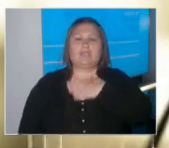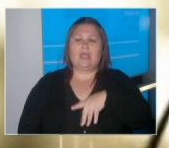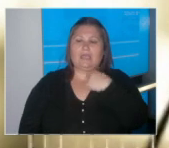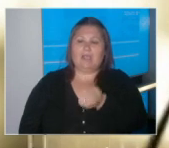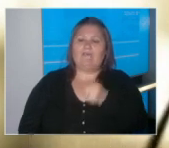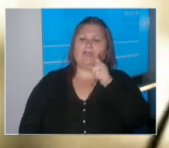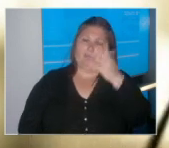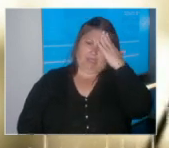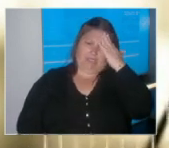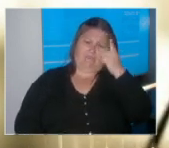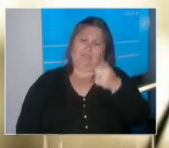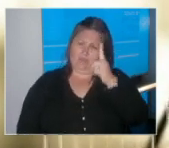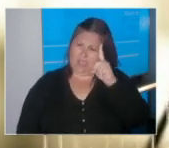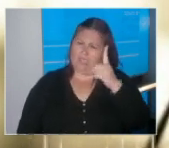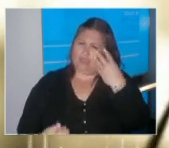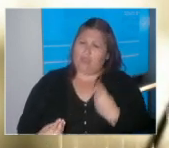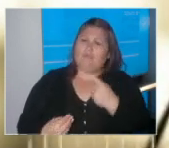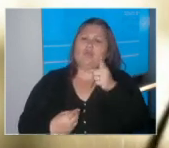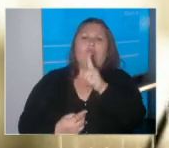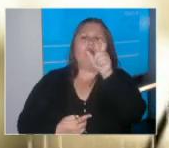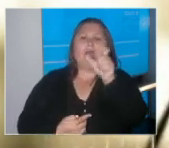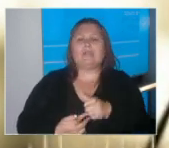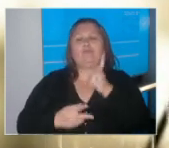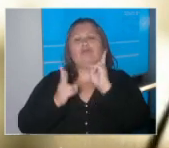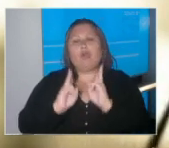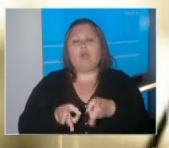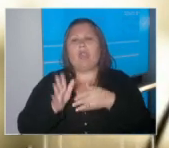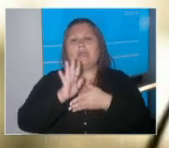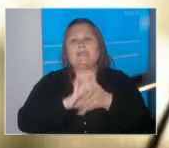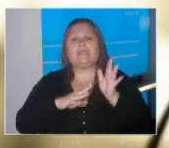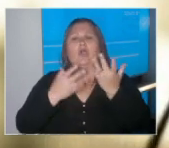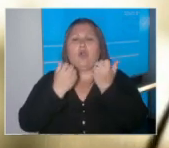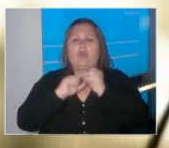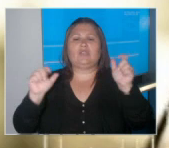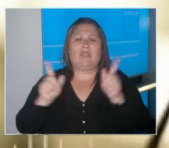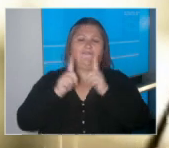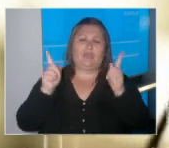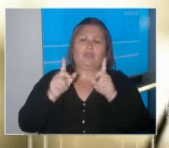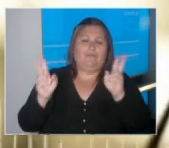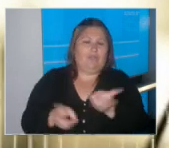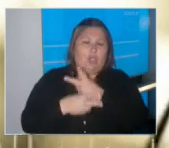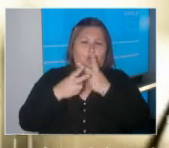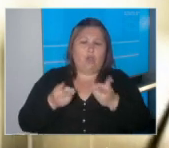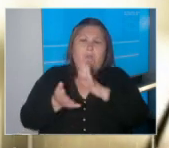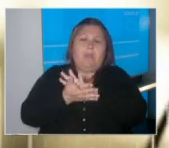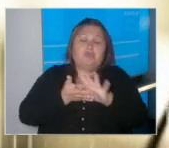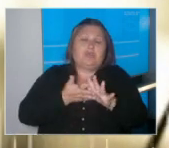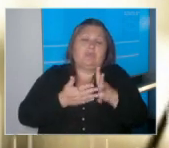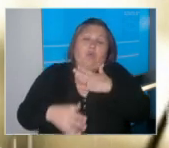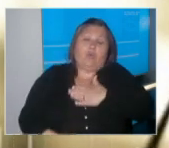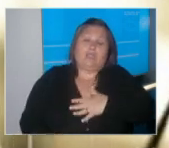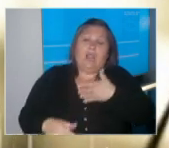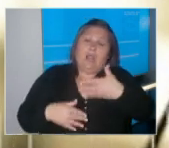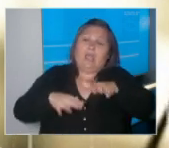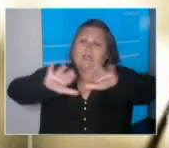הרי מכיר את זה ויודע את זה היטב, שהוא לא בדיוק אדם שיכול לצאת באופן חופשי לבלות, ולא יכול לשוט סתם כי מתחשק לו ללכת